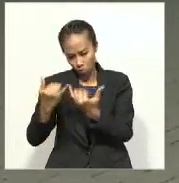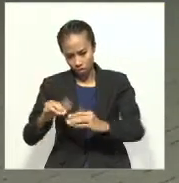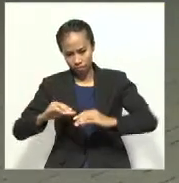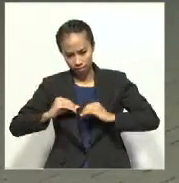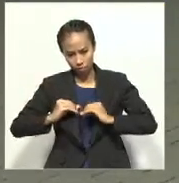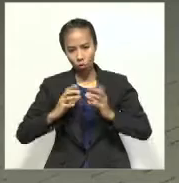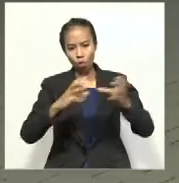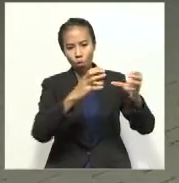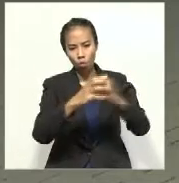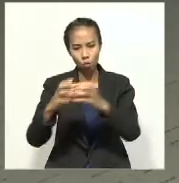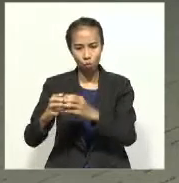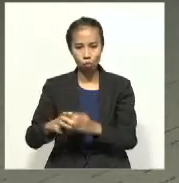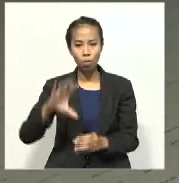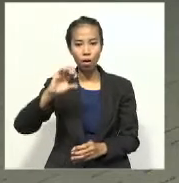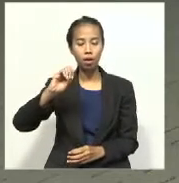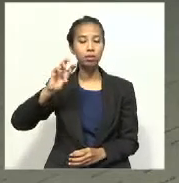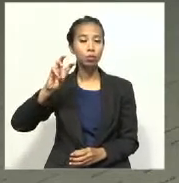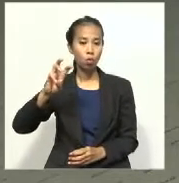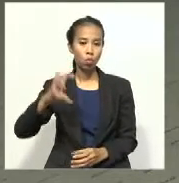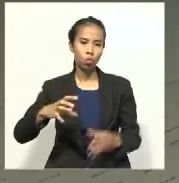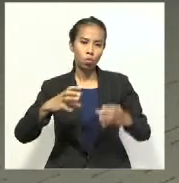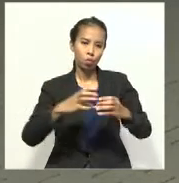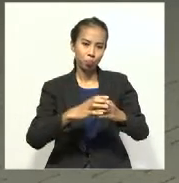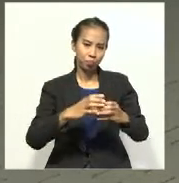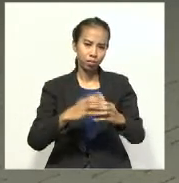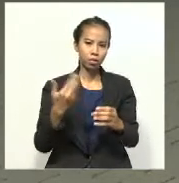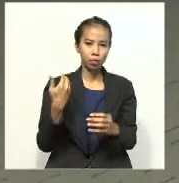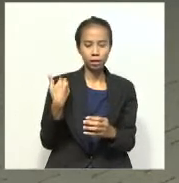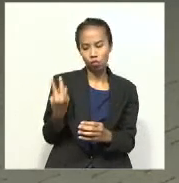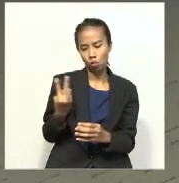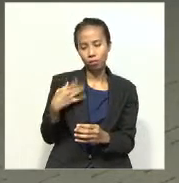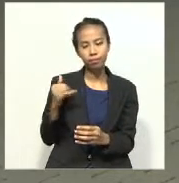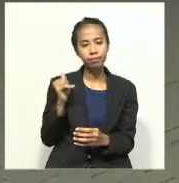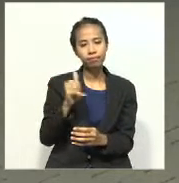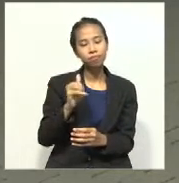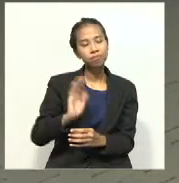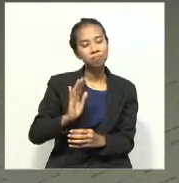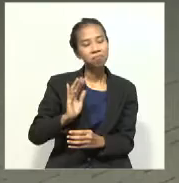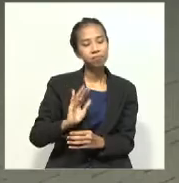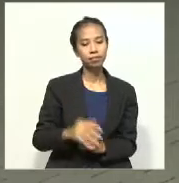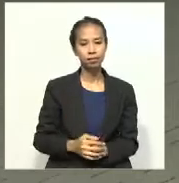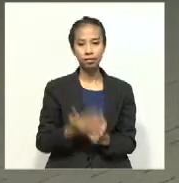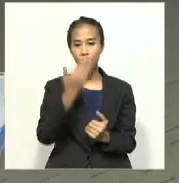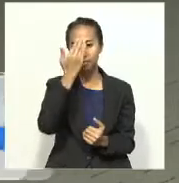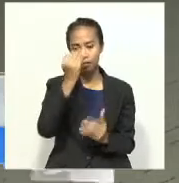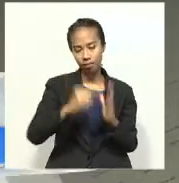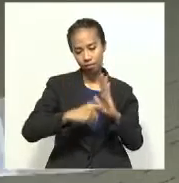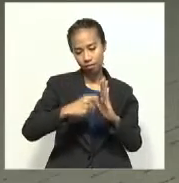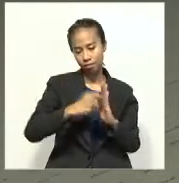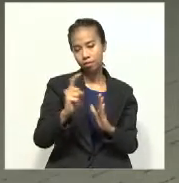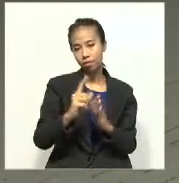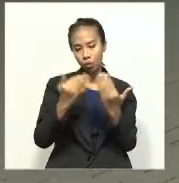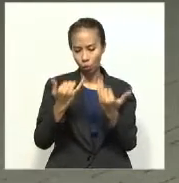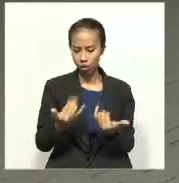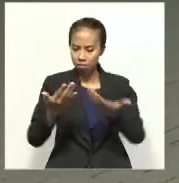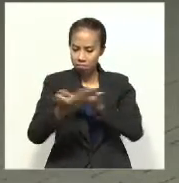ว่า56พรรคขณะที่พรรคอนาคตใหม่และพรรคเพื่อไทยยังคงปฏิเสธการเข้าร่วมหารือในวันนี้นะคะเนื่องจากไม่เชื่อว่าการห